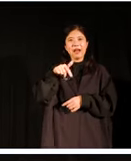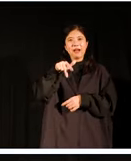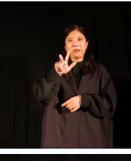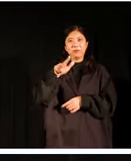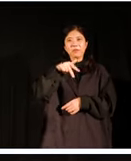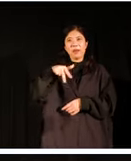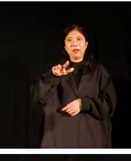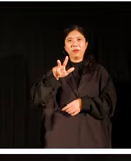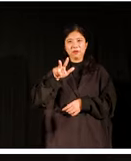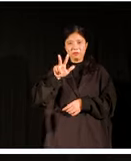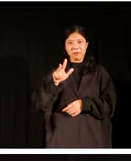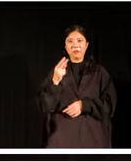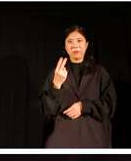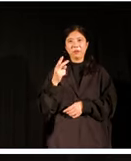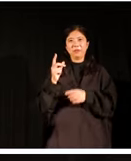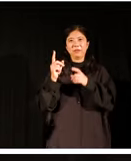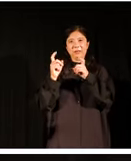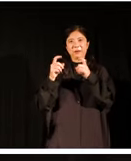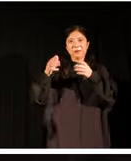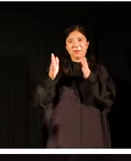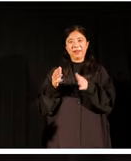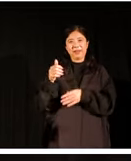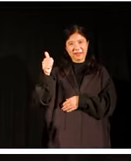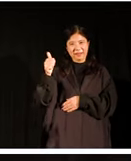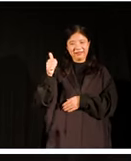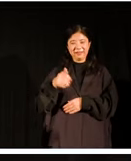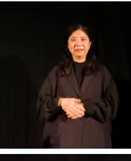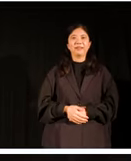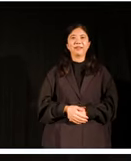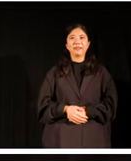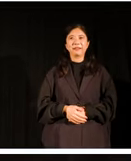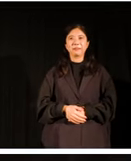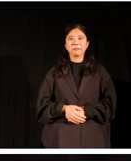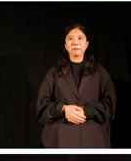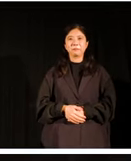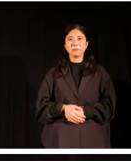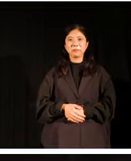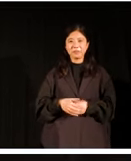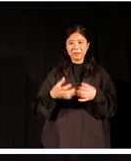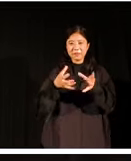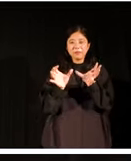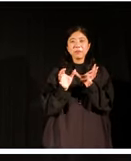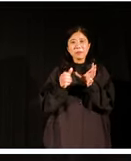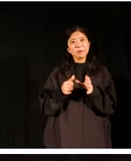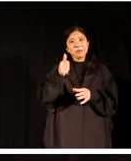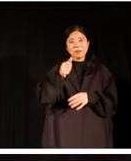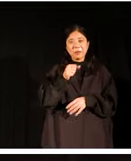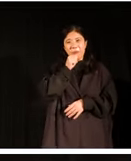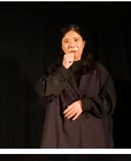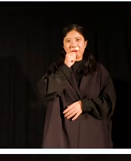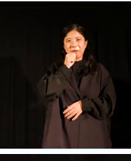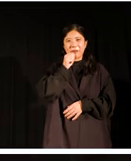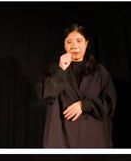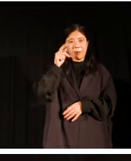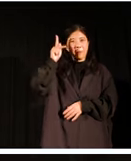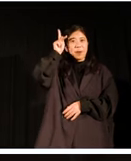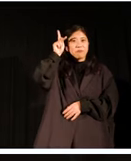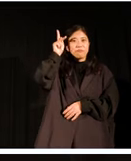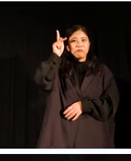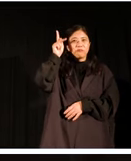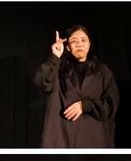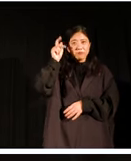さんですアルベルトさんディアマンテスのボーカルえベルマレのアルベルトさんはベルのカラオケ